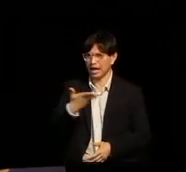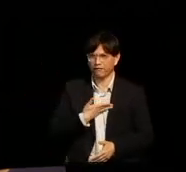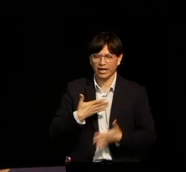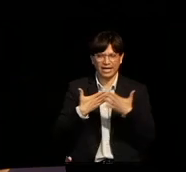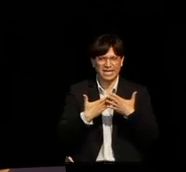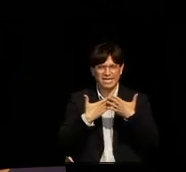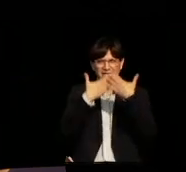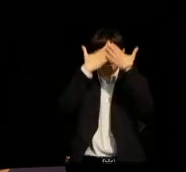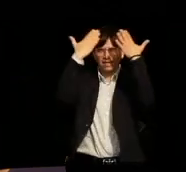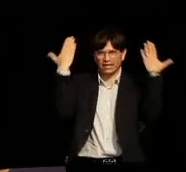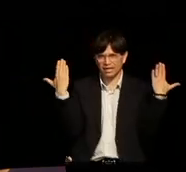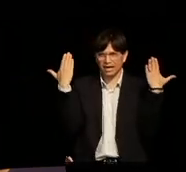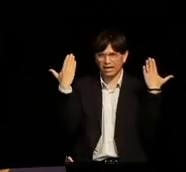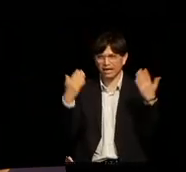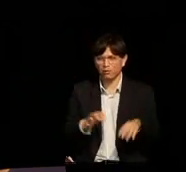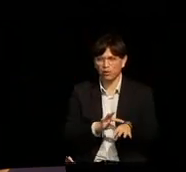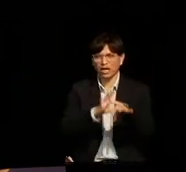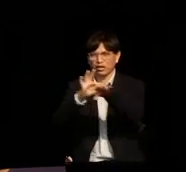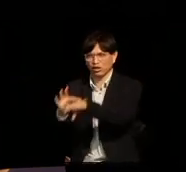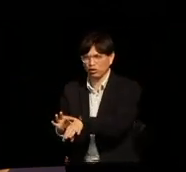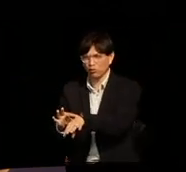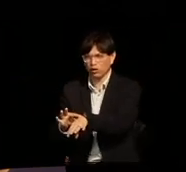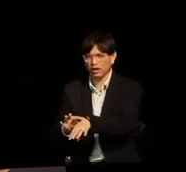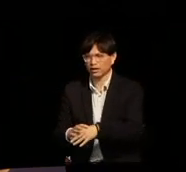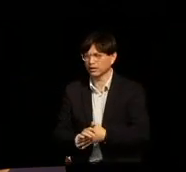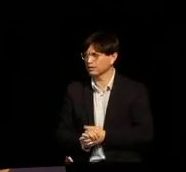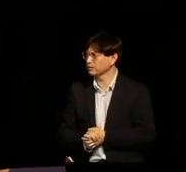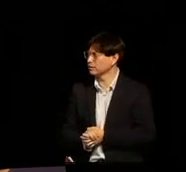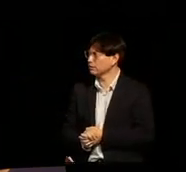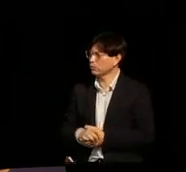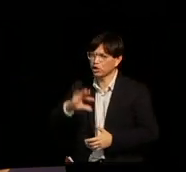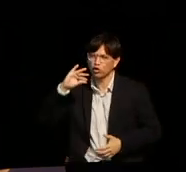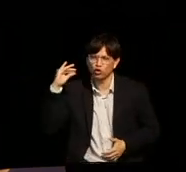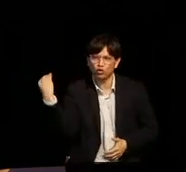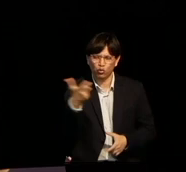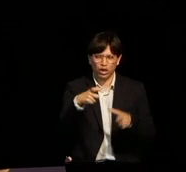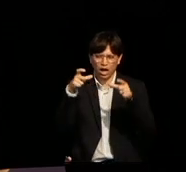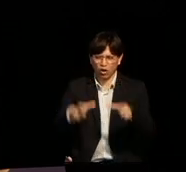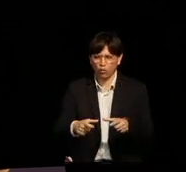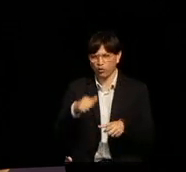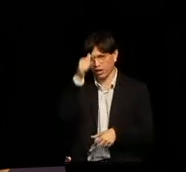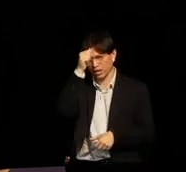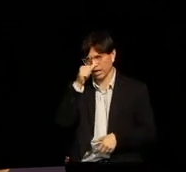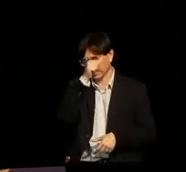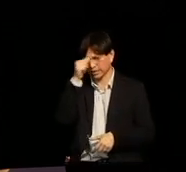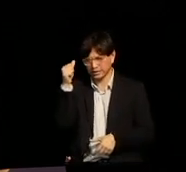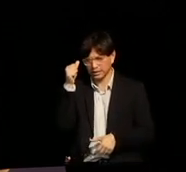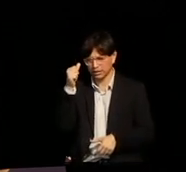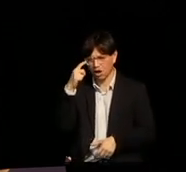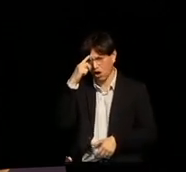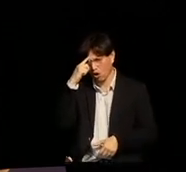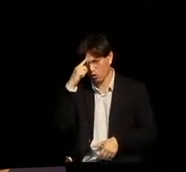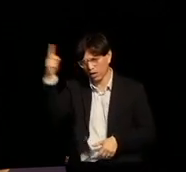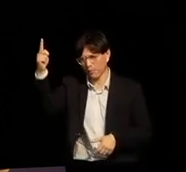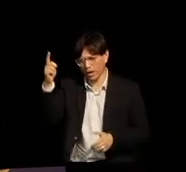principi per stimolare la recezione di questi principi in tutta la comunità Cristiana lo sappiamo bene che la parrocchia è una